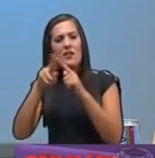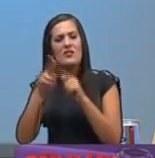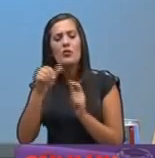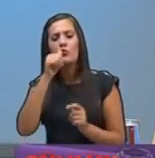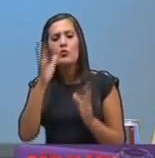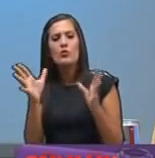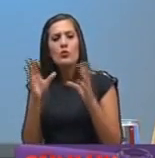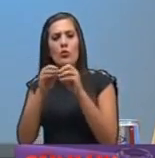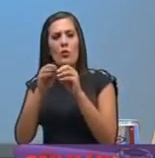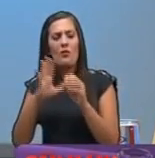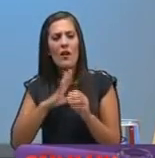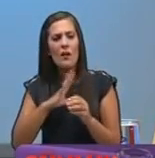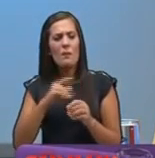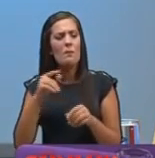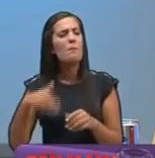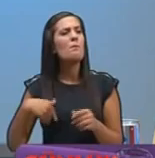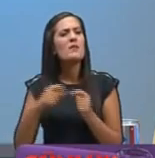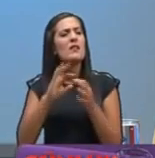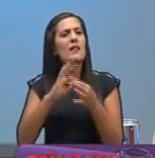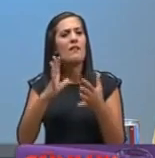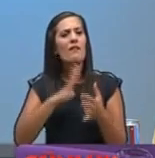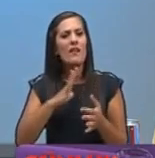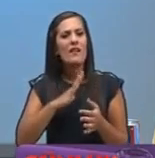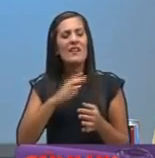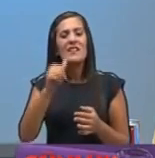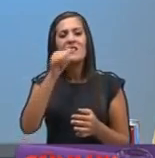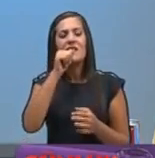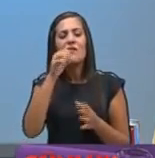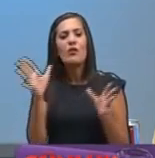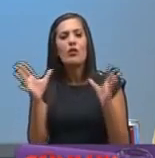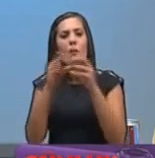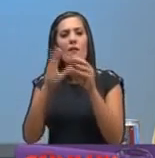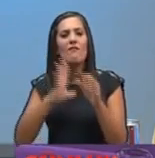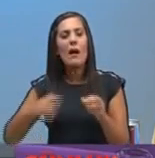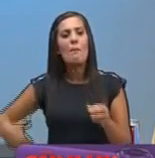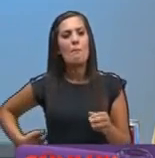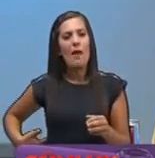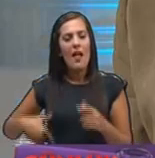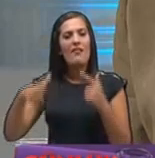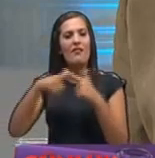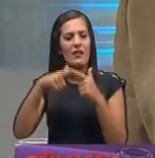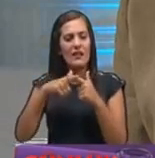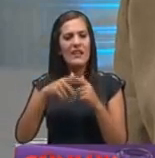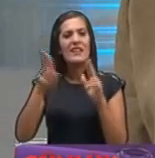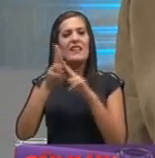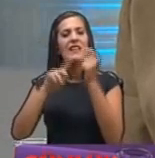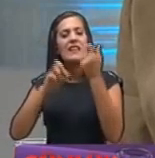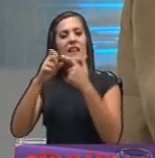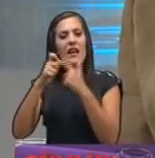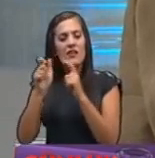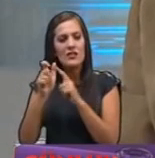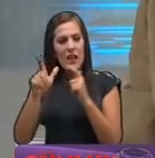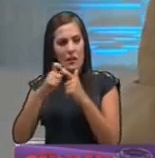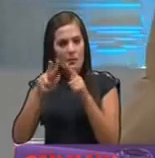var. Bacağımda ne var dediniz efendim? Bacağımda sıvı toplanması, bel fıtığı, kireçlenme, sinir sıvı